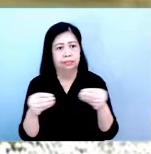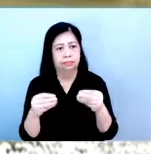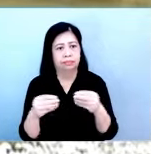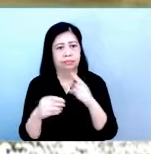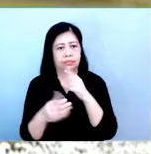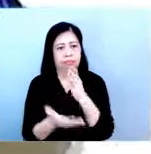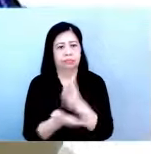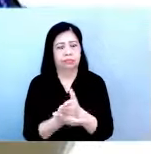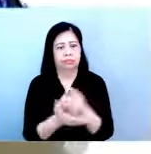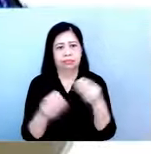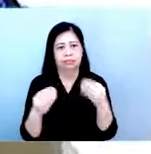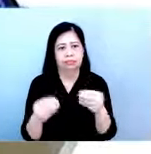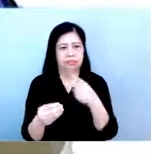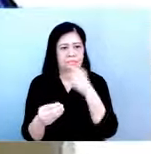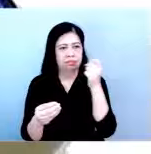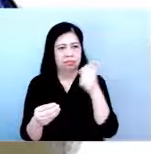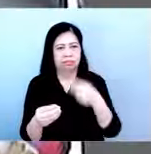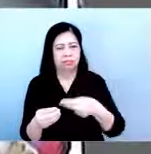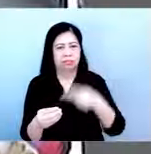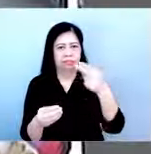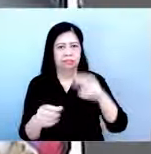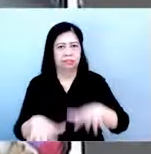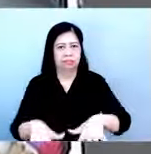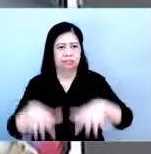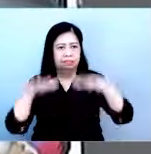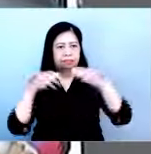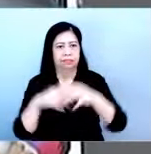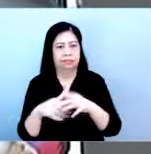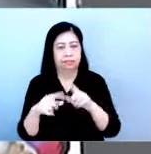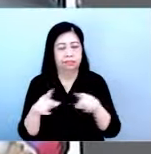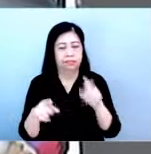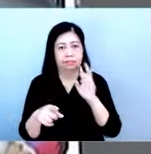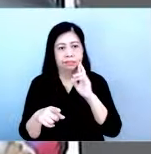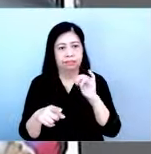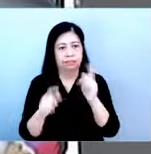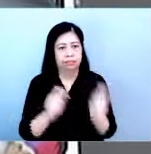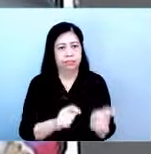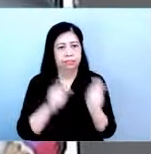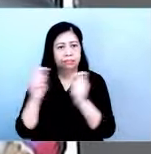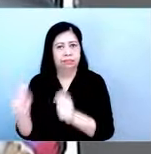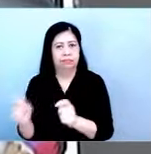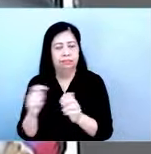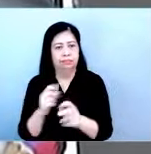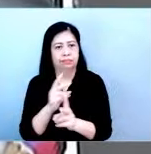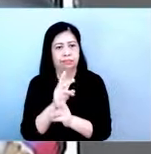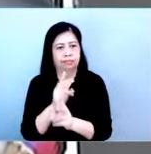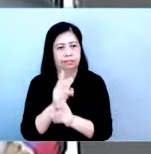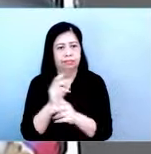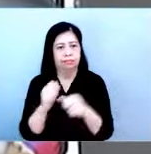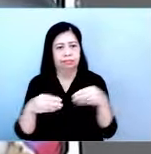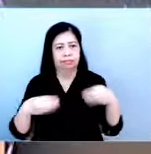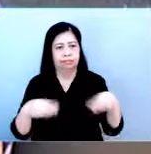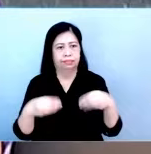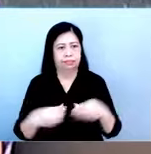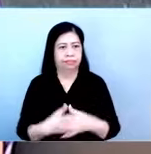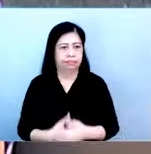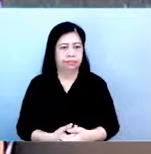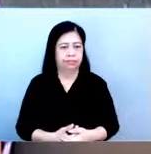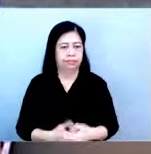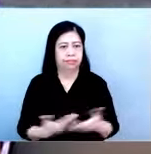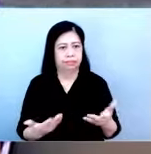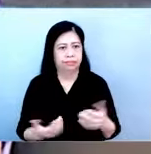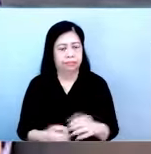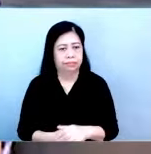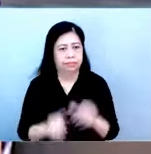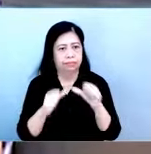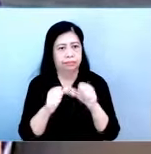sa pagtitinda dahil mataas pa ang baha. Pero si Rita, inilipat sa loob ng sasakyan ang mga paninda. Siyempre, tuloy-tuloy ang